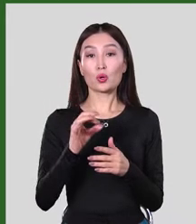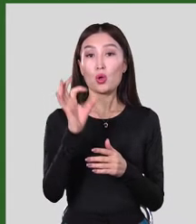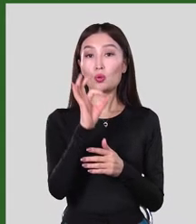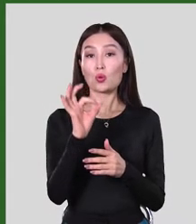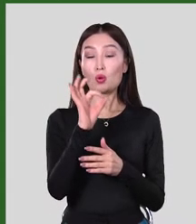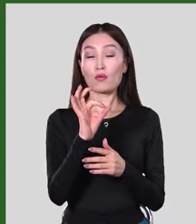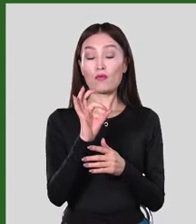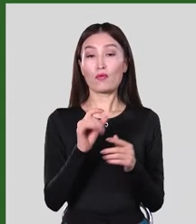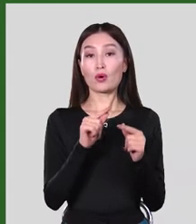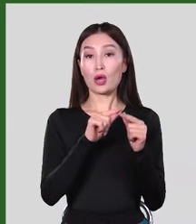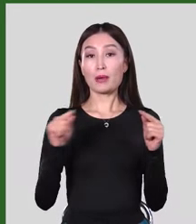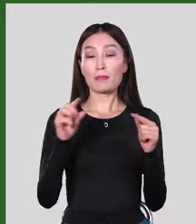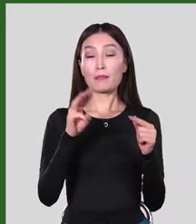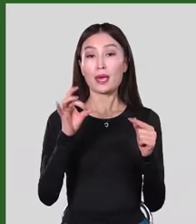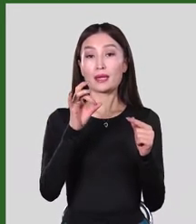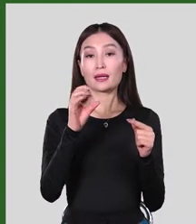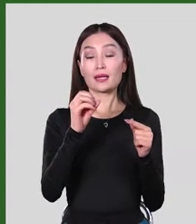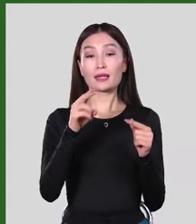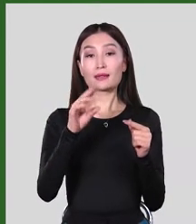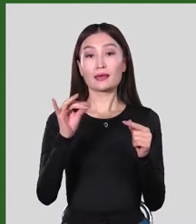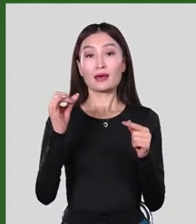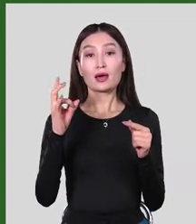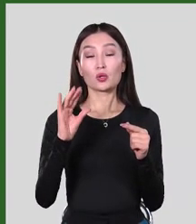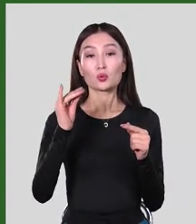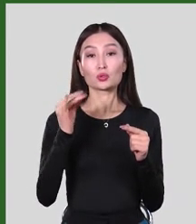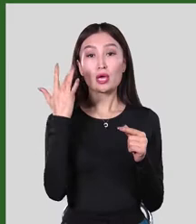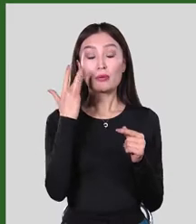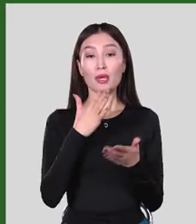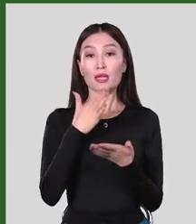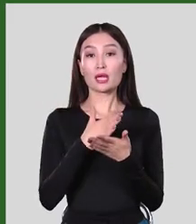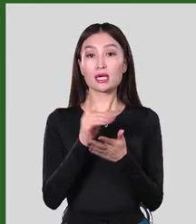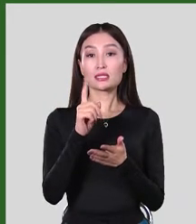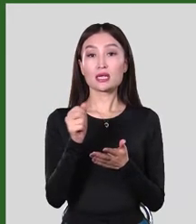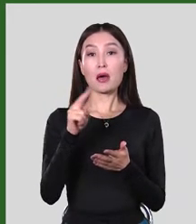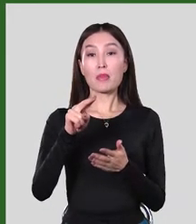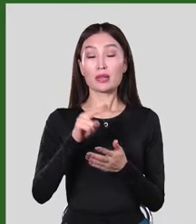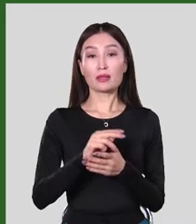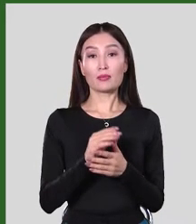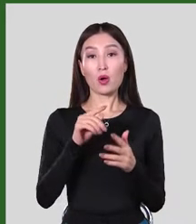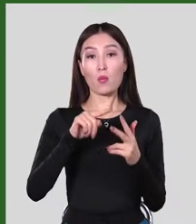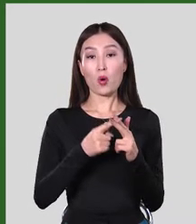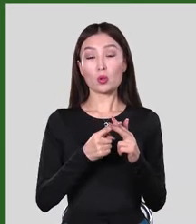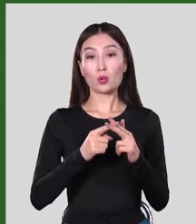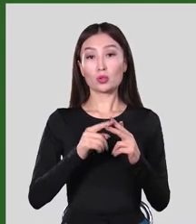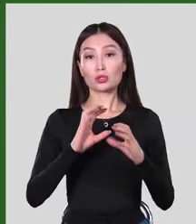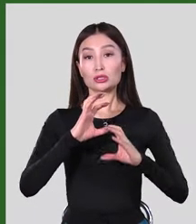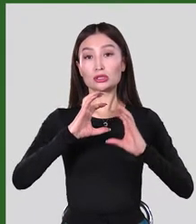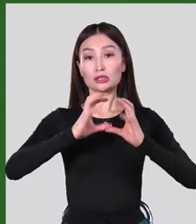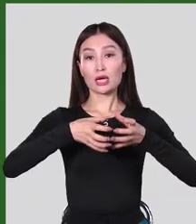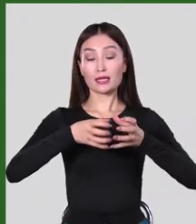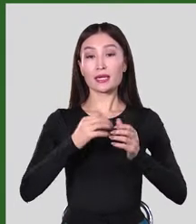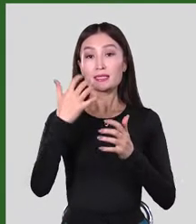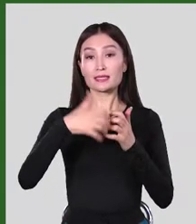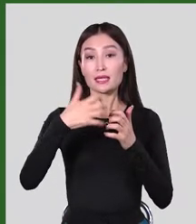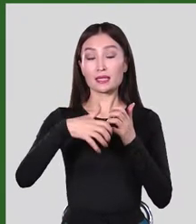нулевого меридиана Южная Америка полностью находится в западном полушарии. В